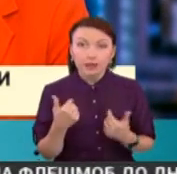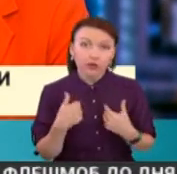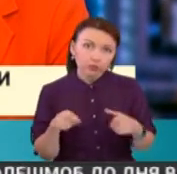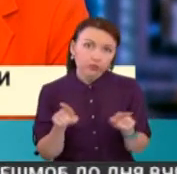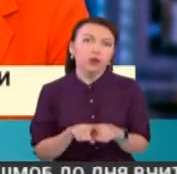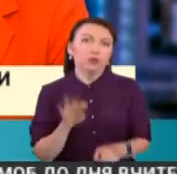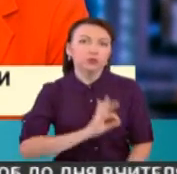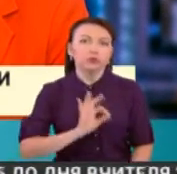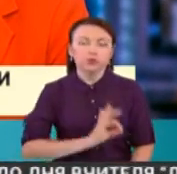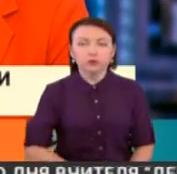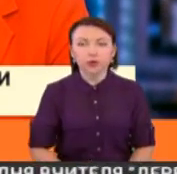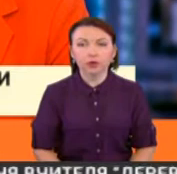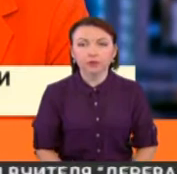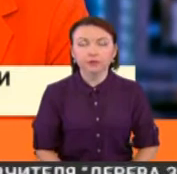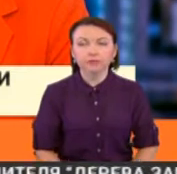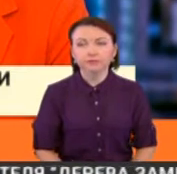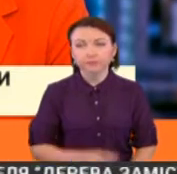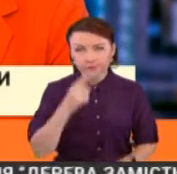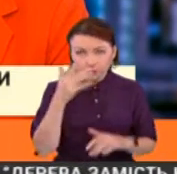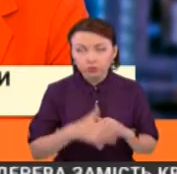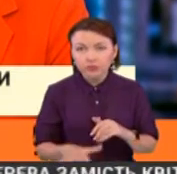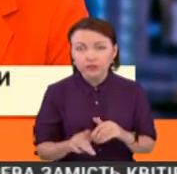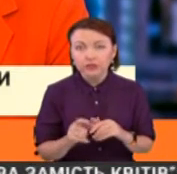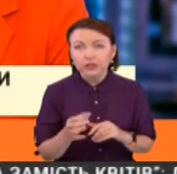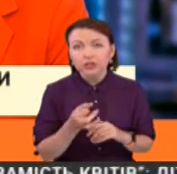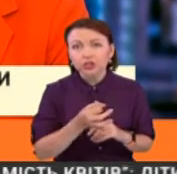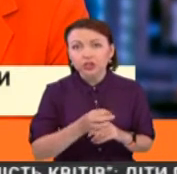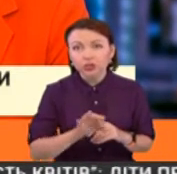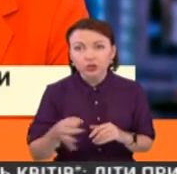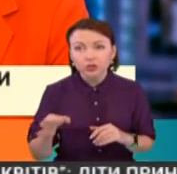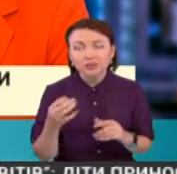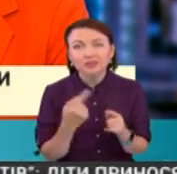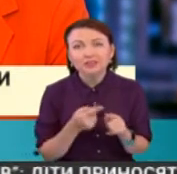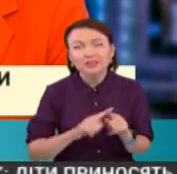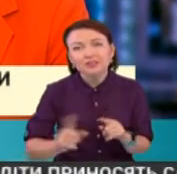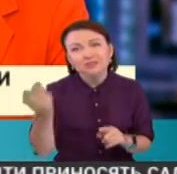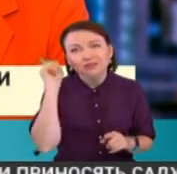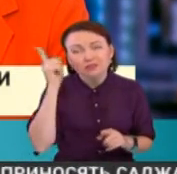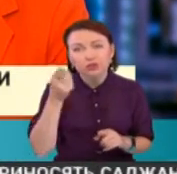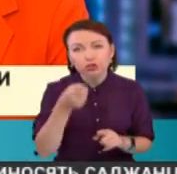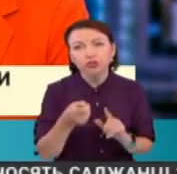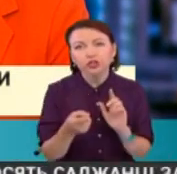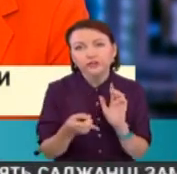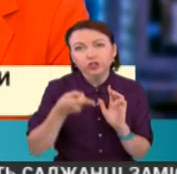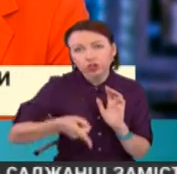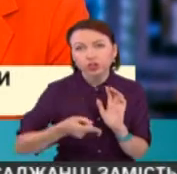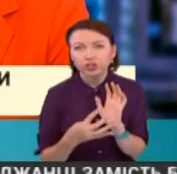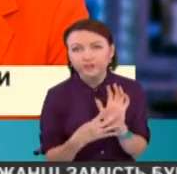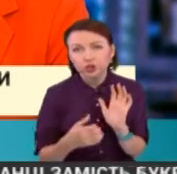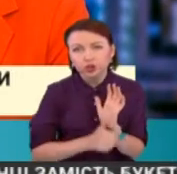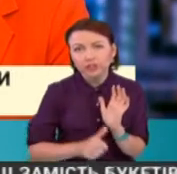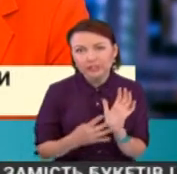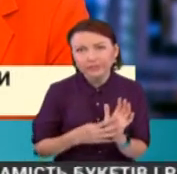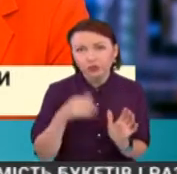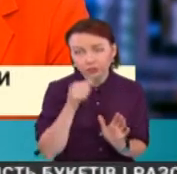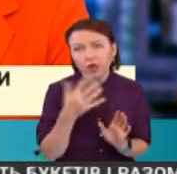так користуюсь. Зрозумійте, що жетони – це архаїка. Це в 60-му році, коли це